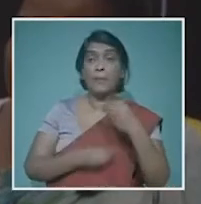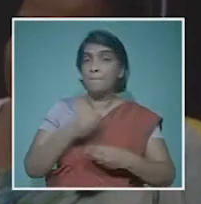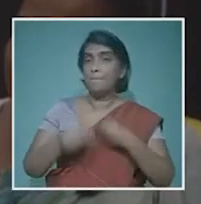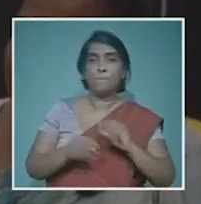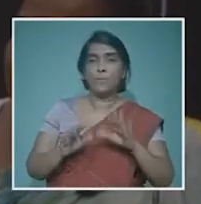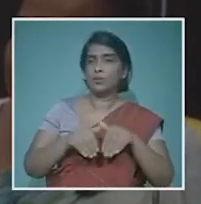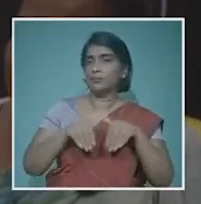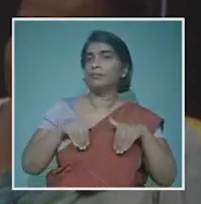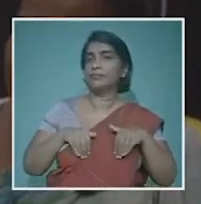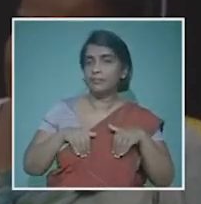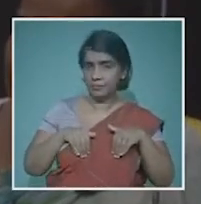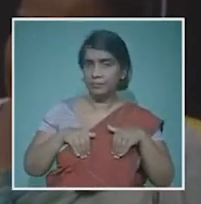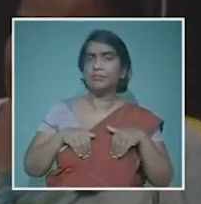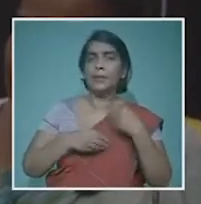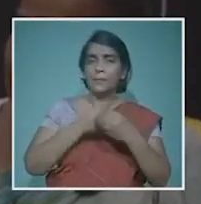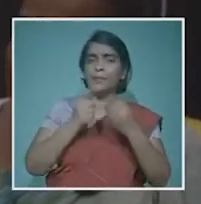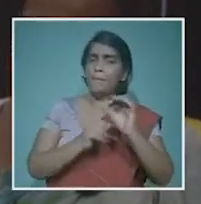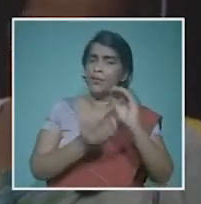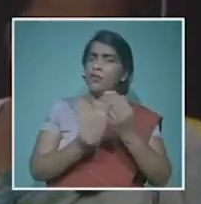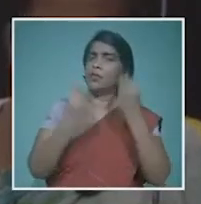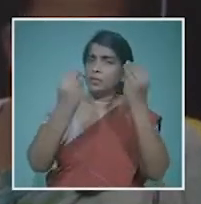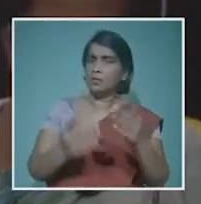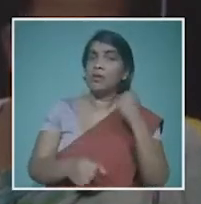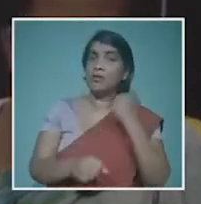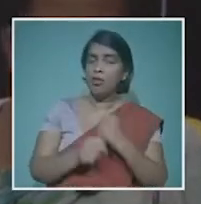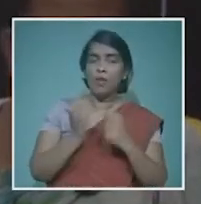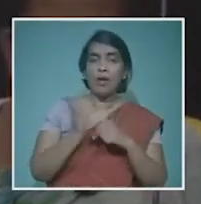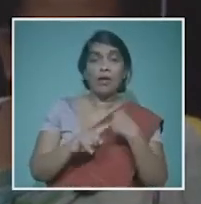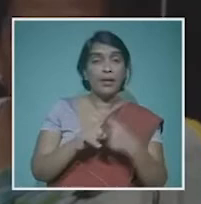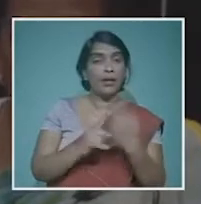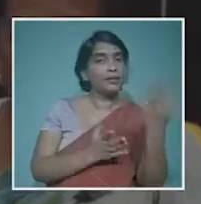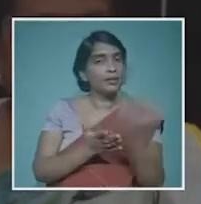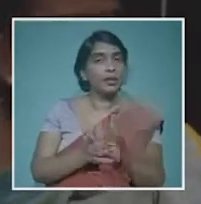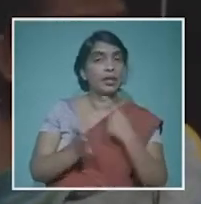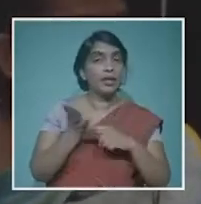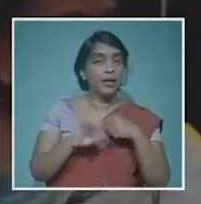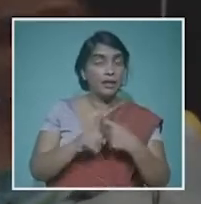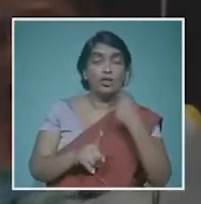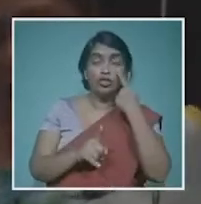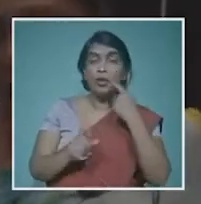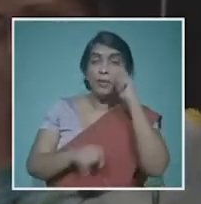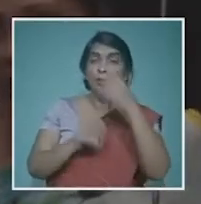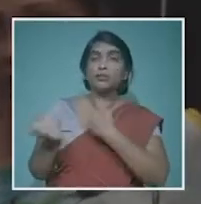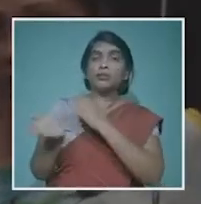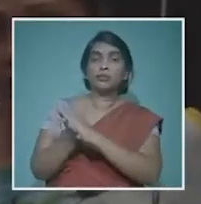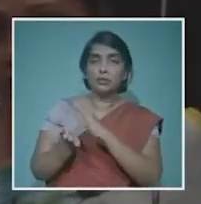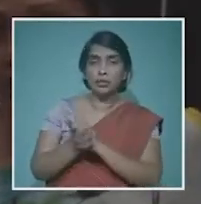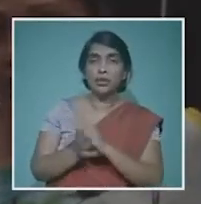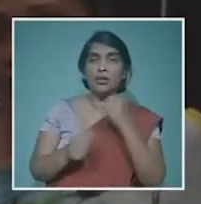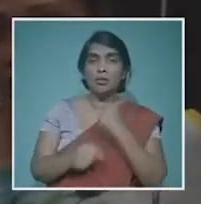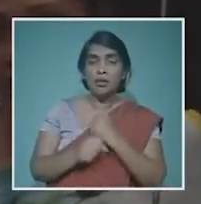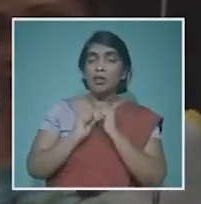වෙන්න ඕන. ව්‍යාපාර දෙන්න ඕන පුජ්‍යලිකංශයට. ආණ්ඩුව ටැක්ස් කරන්න ඕන. ටැක්ස් අරගෙන අහිංසක මහජනයා බලා ගන්න ඕන. අහිංසක